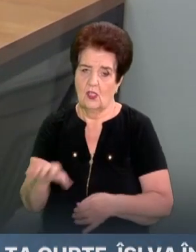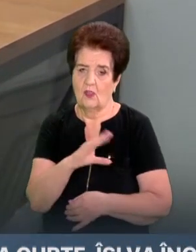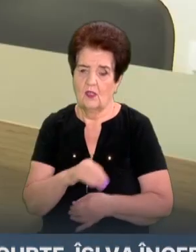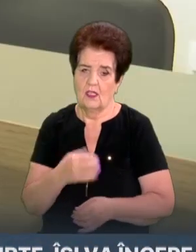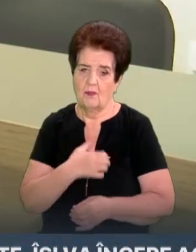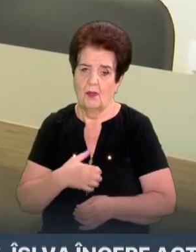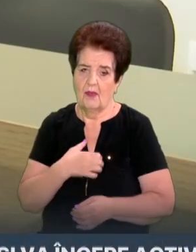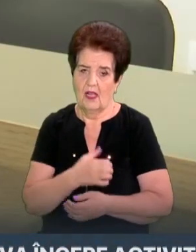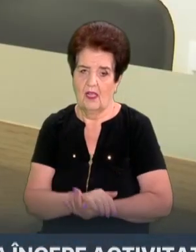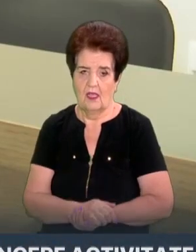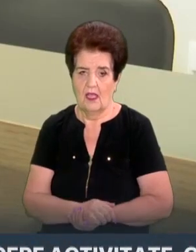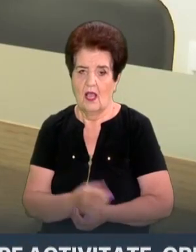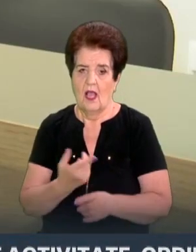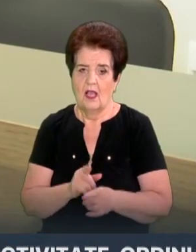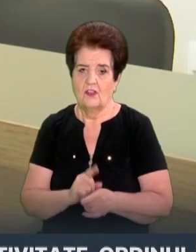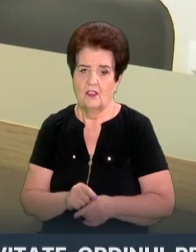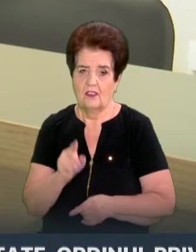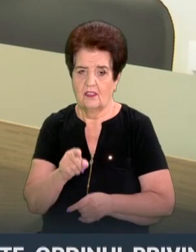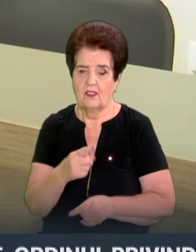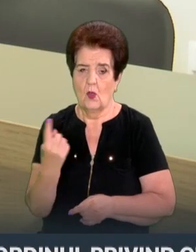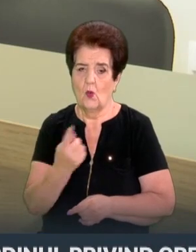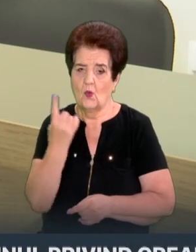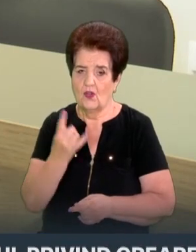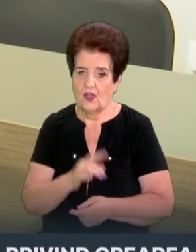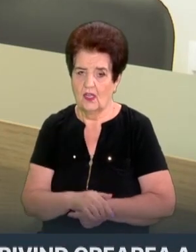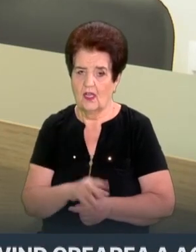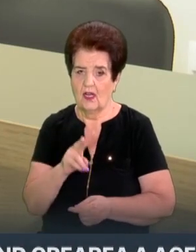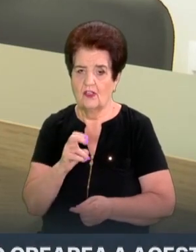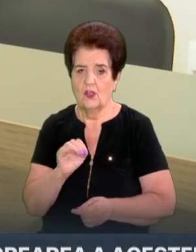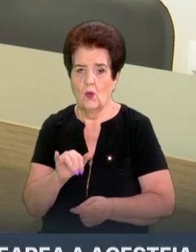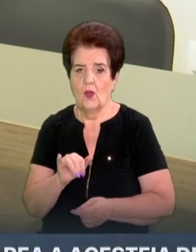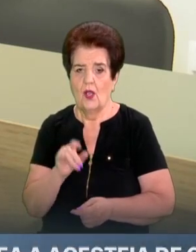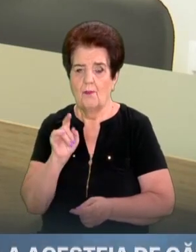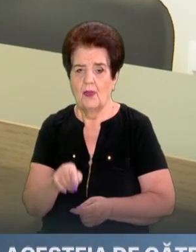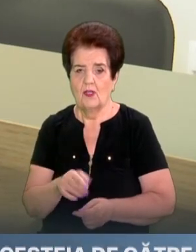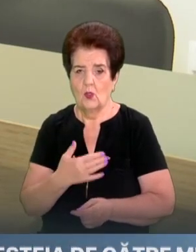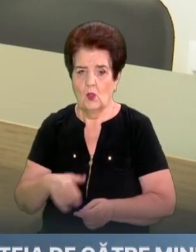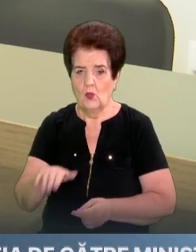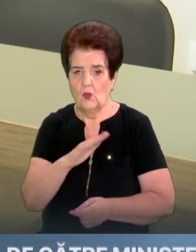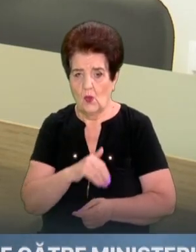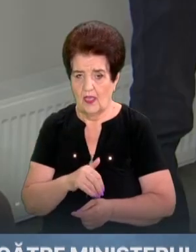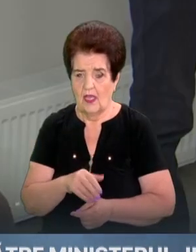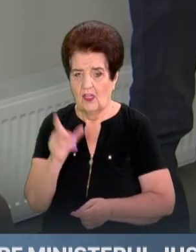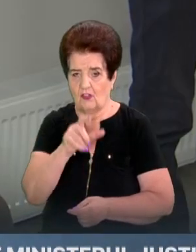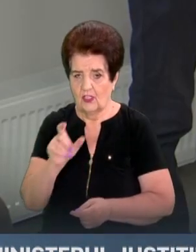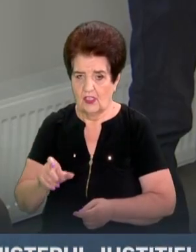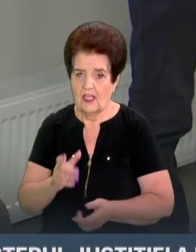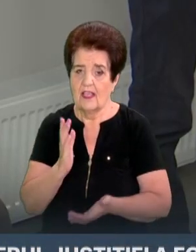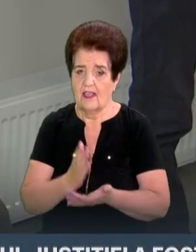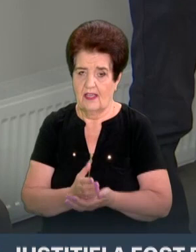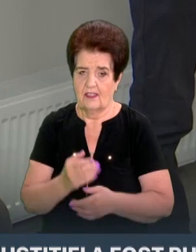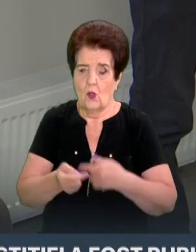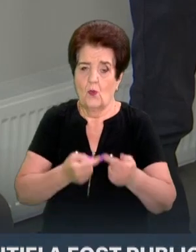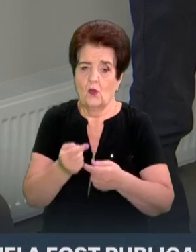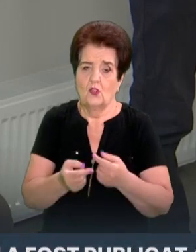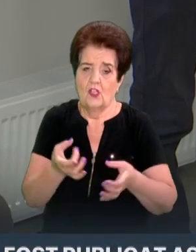de primărie. Acest ghișeu unic, sincer, vine ca un ajutor pentru noi cetățenii, pentru că este o procedură